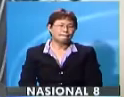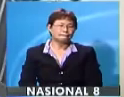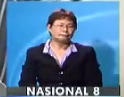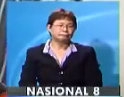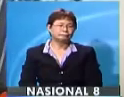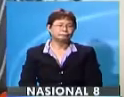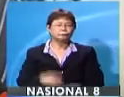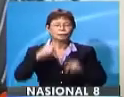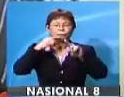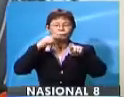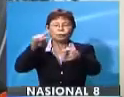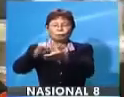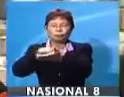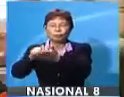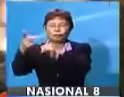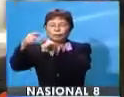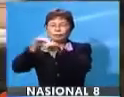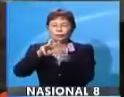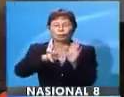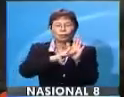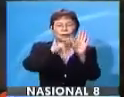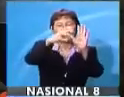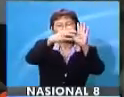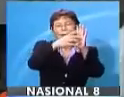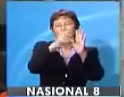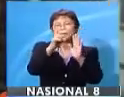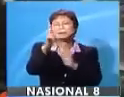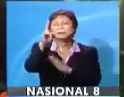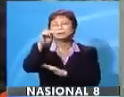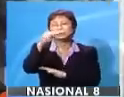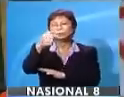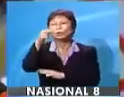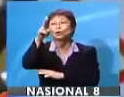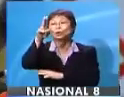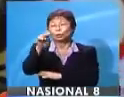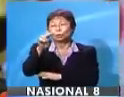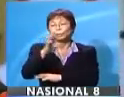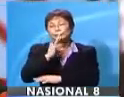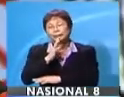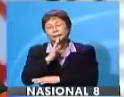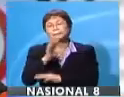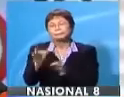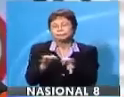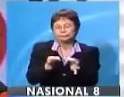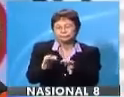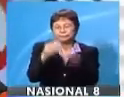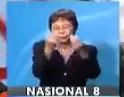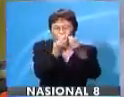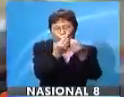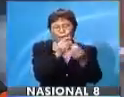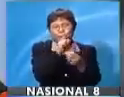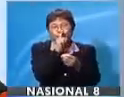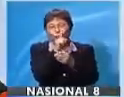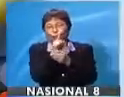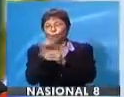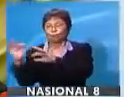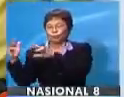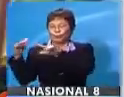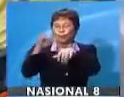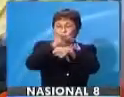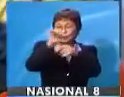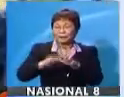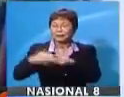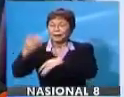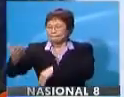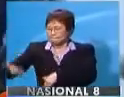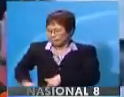Dalam jawapan bertulis kepada Wakil PAS Dungun Wan Hassan Muhammad Ramli, beliau menjelaskan jumlah sebenar kemasukan pekerja